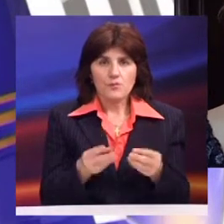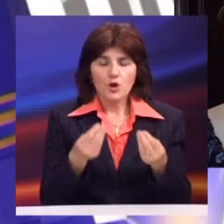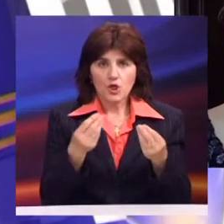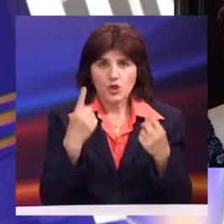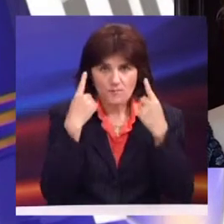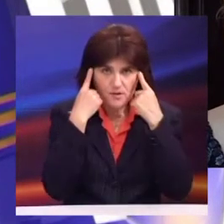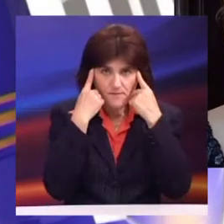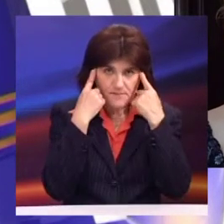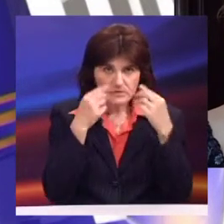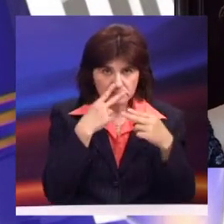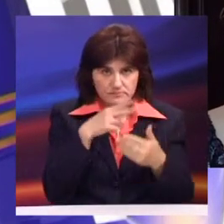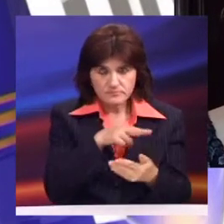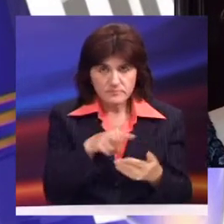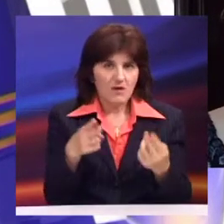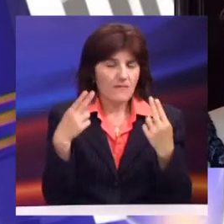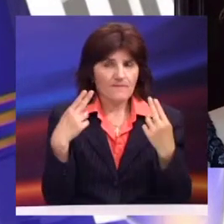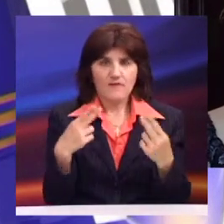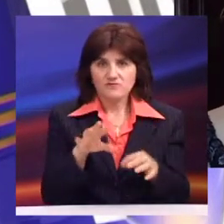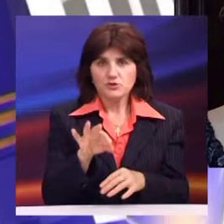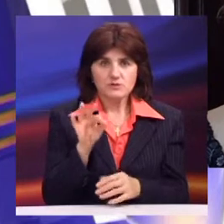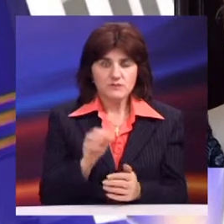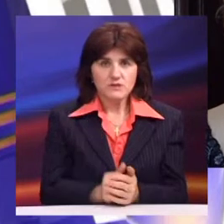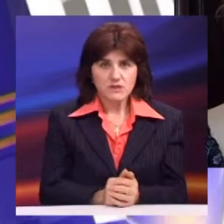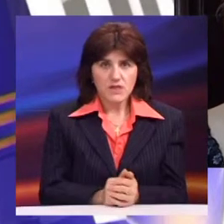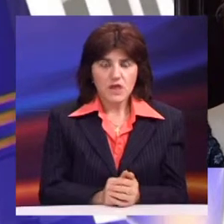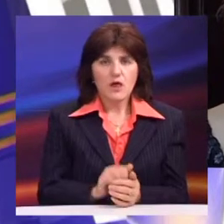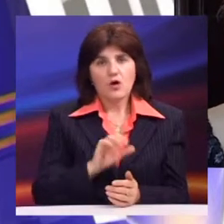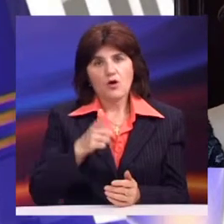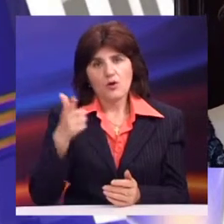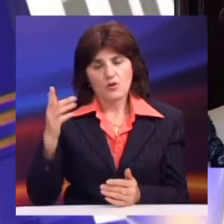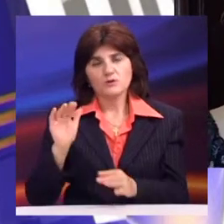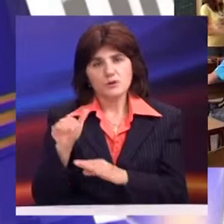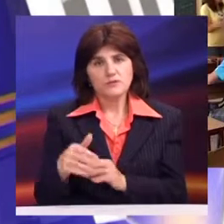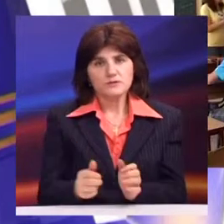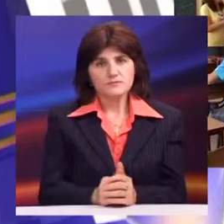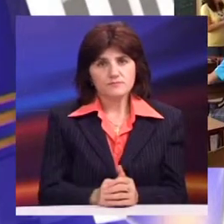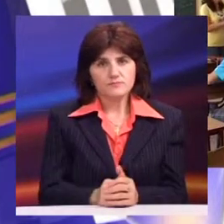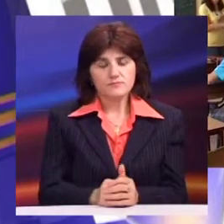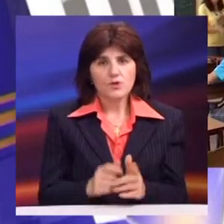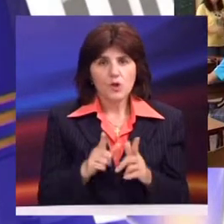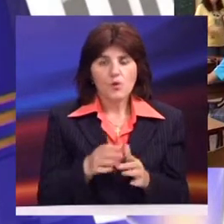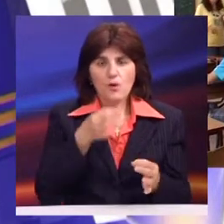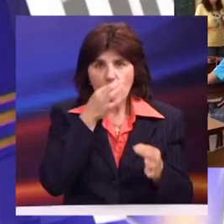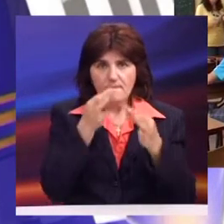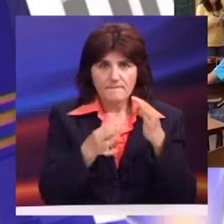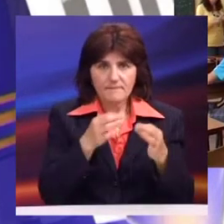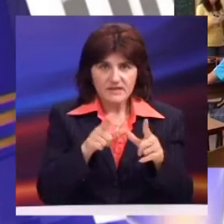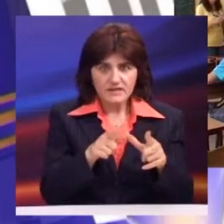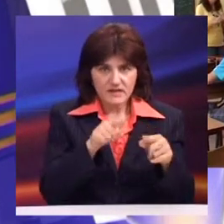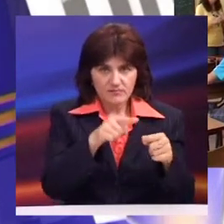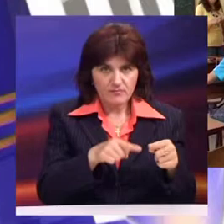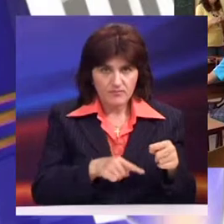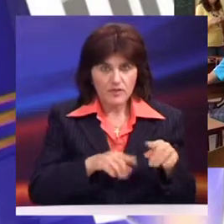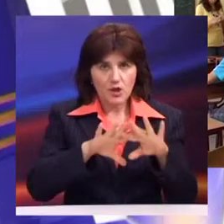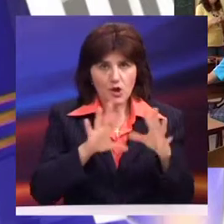moraju se dobro koncentrisati i to je najvažnije na ovom ispitu, a ostalo sve će biti dobro. U ispitnim pitanjima na maloj